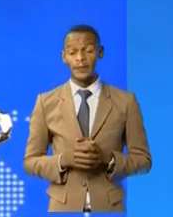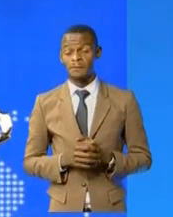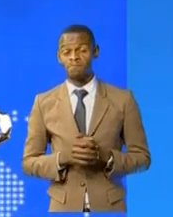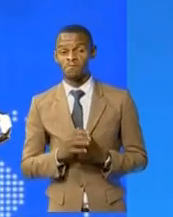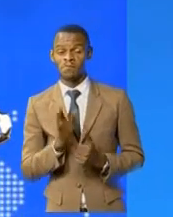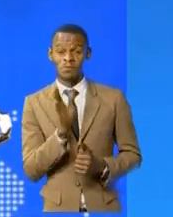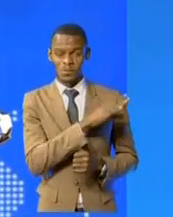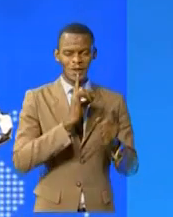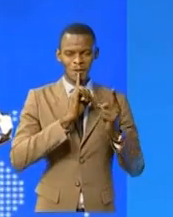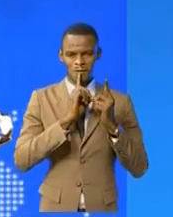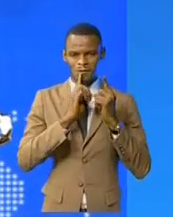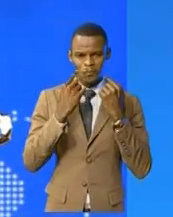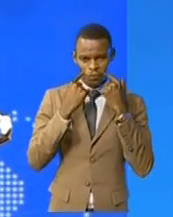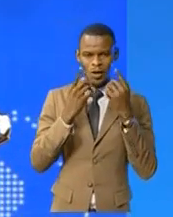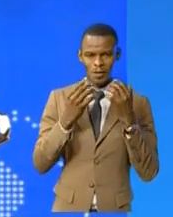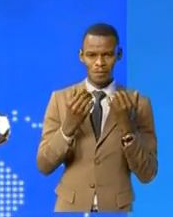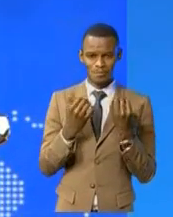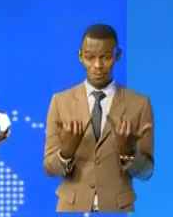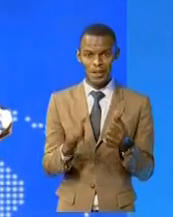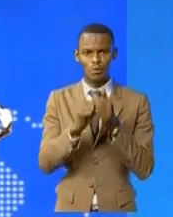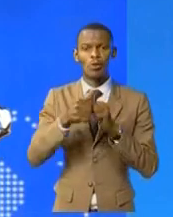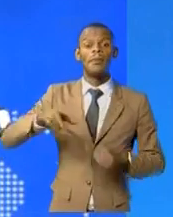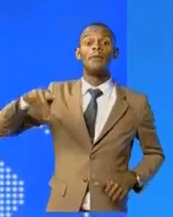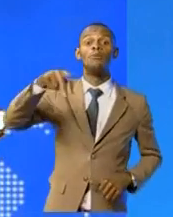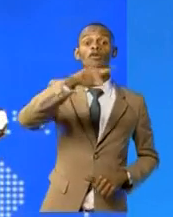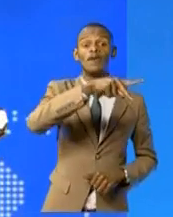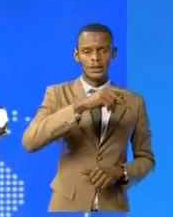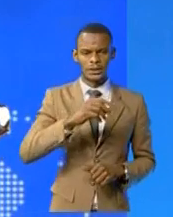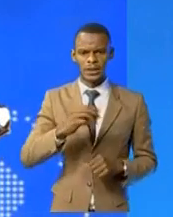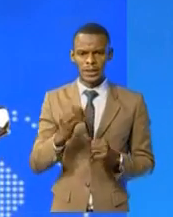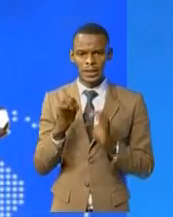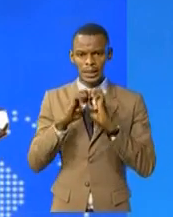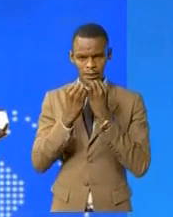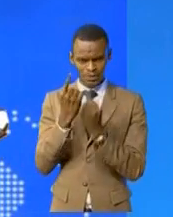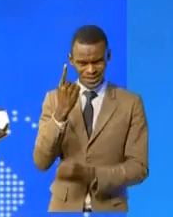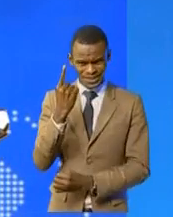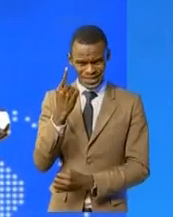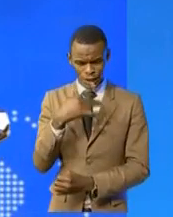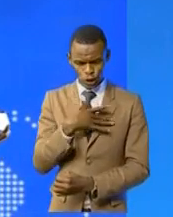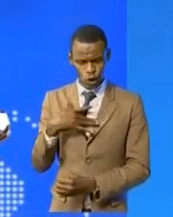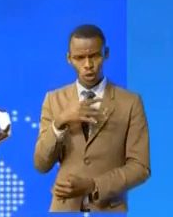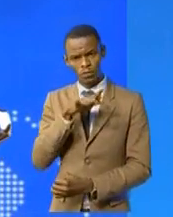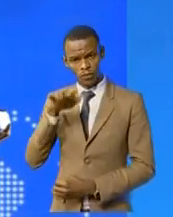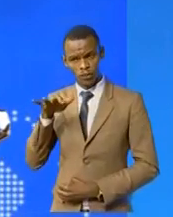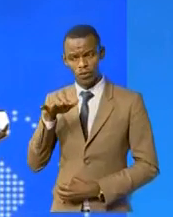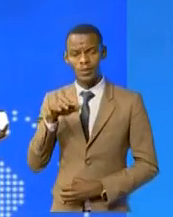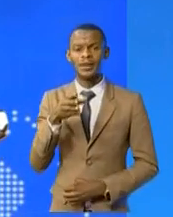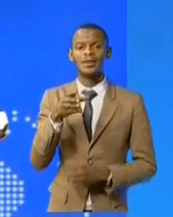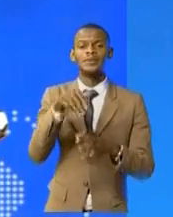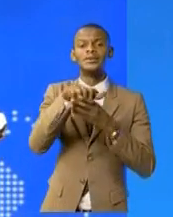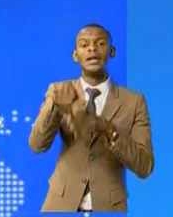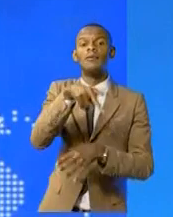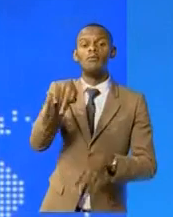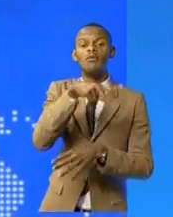présent la ronde à travers le province, l'entreprise L Investissement, installée dans la province de la Chuapa, s'emploie dans plusieurs chantiers